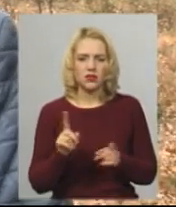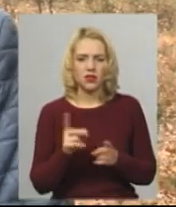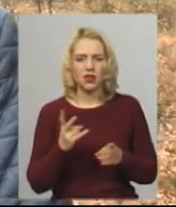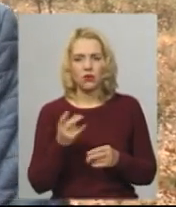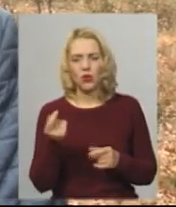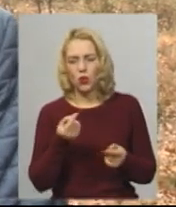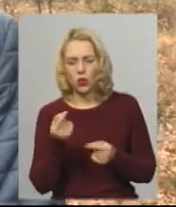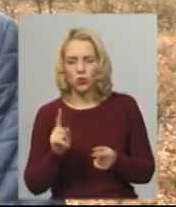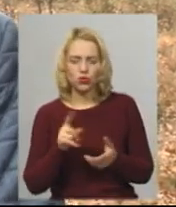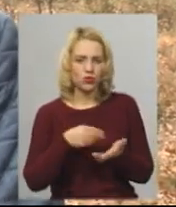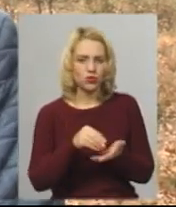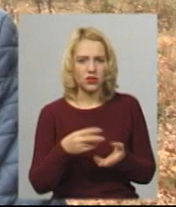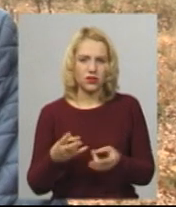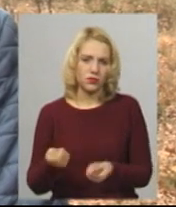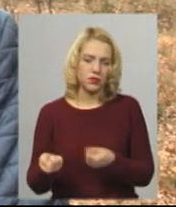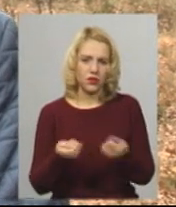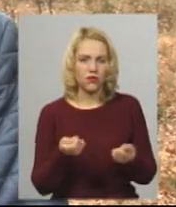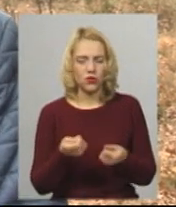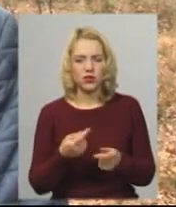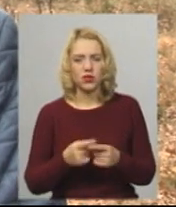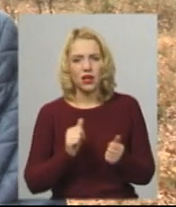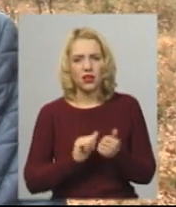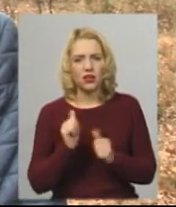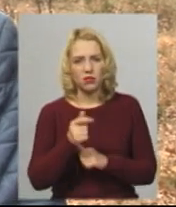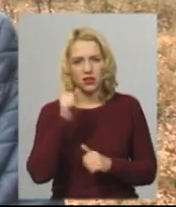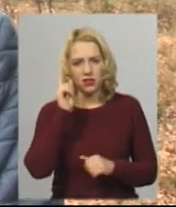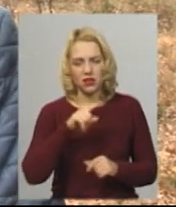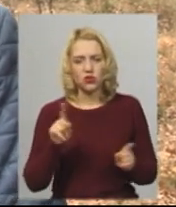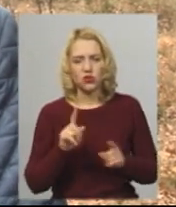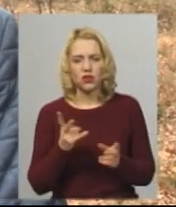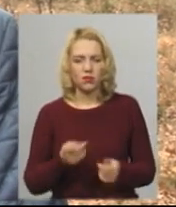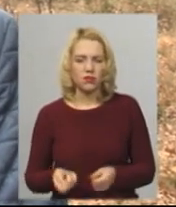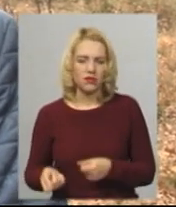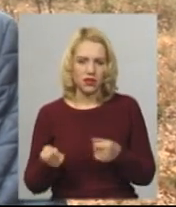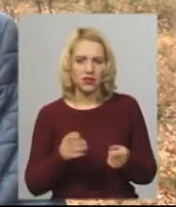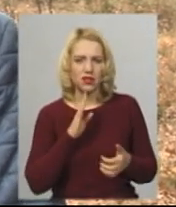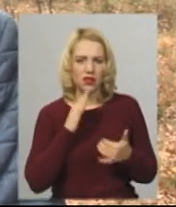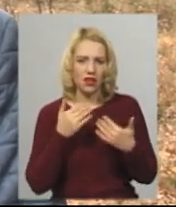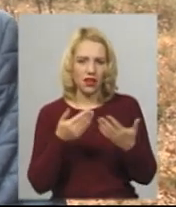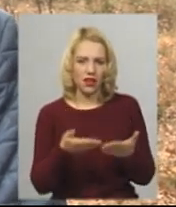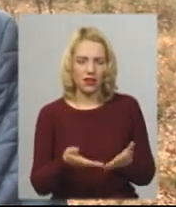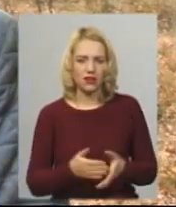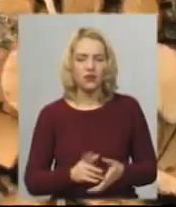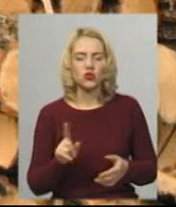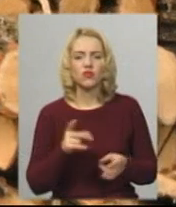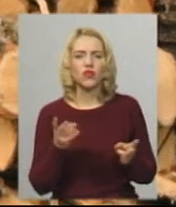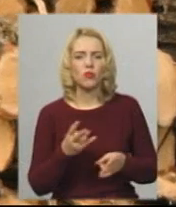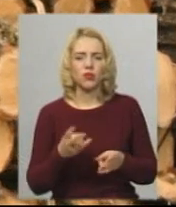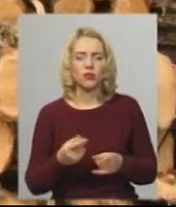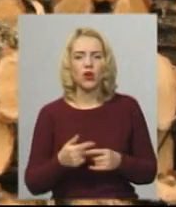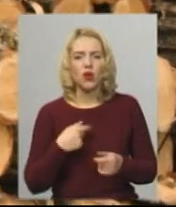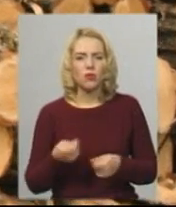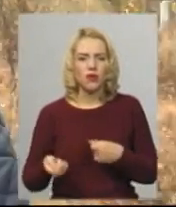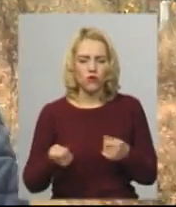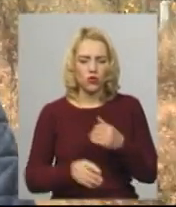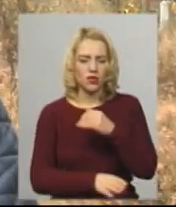щось такої з потреби, якби вже іноді навіть наперед знають, що треба вести, що вона потребує. Ми її привозимо дрова,